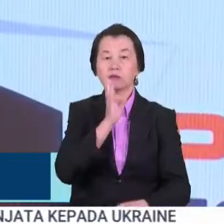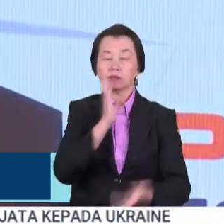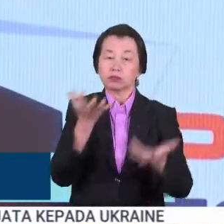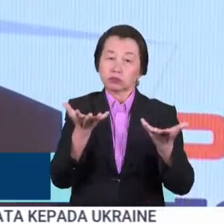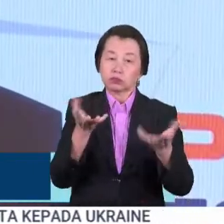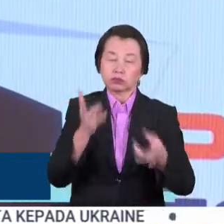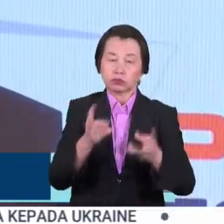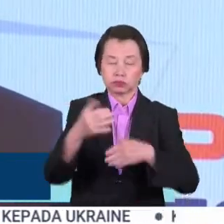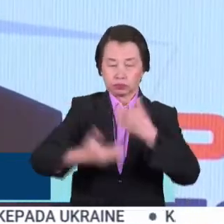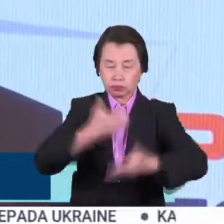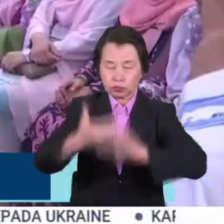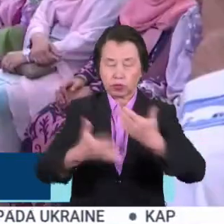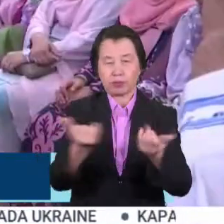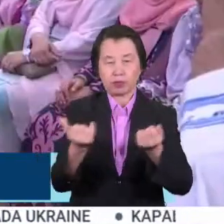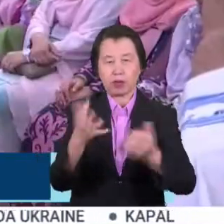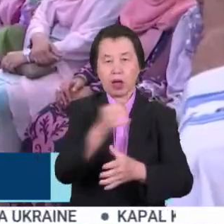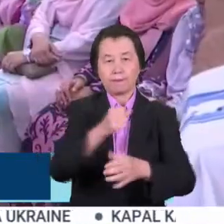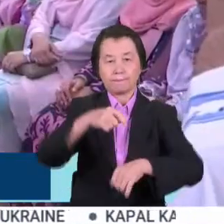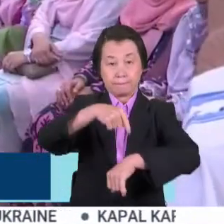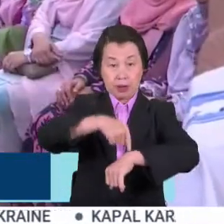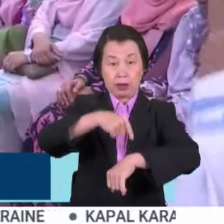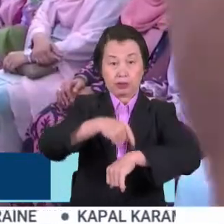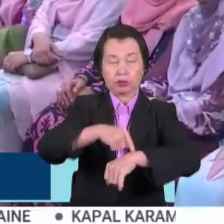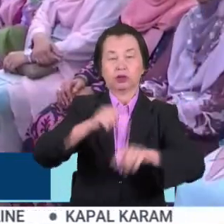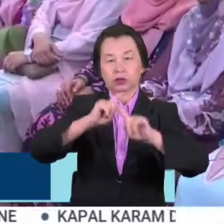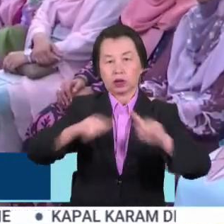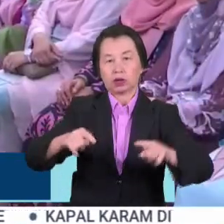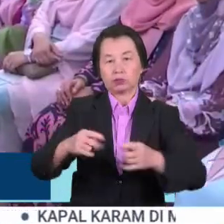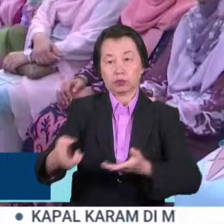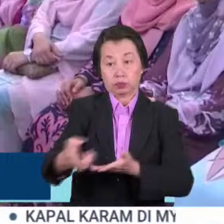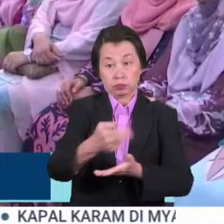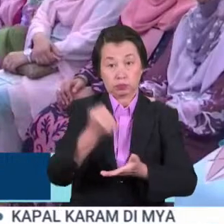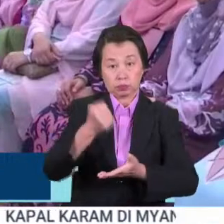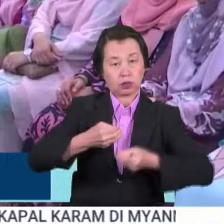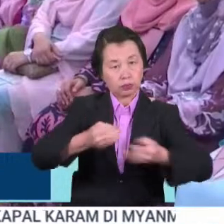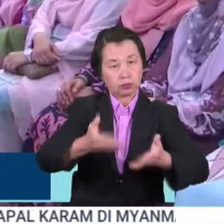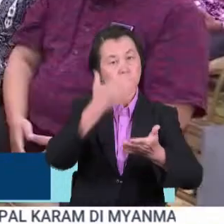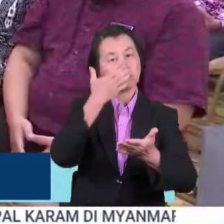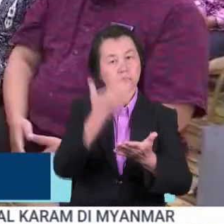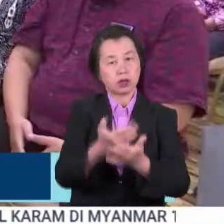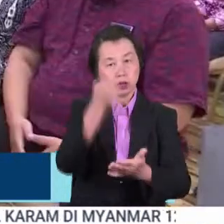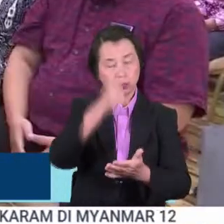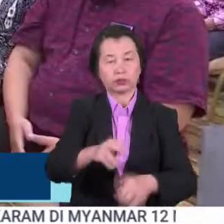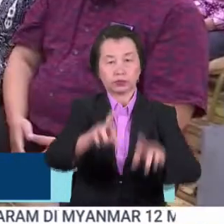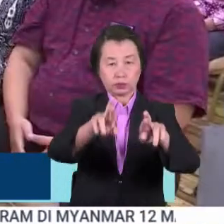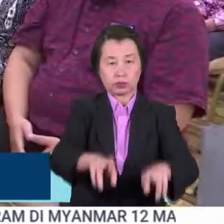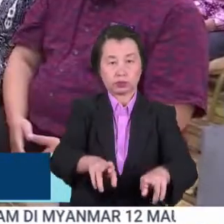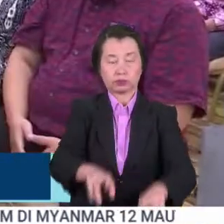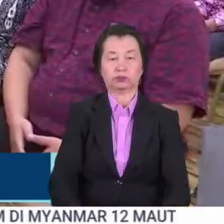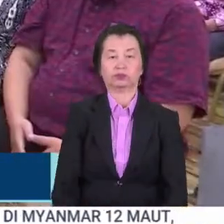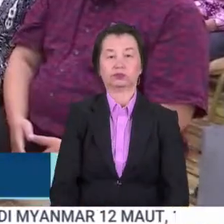walaupun proses tersebut mungkin mengambil masa, namun hasilnya akan memberi kebaikan kepada pengguna.